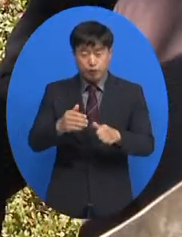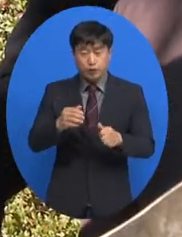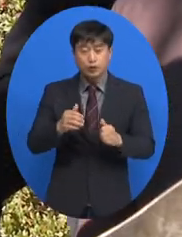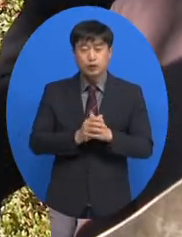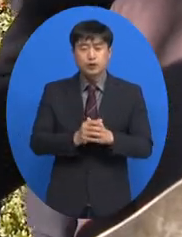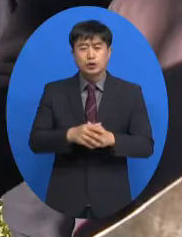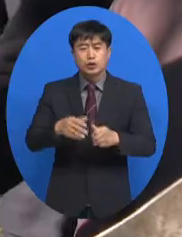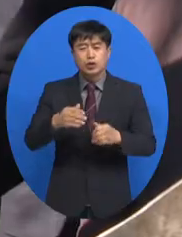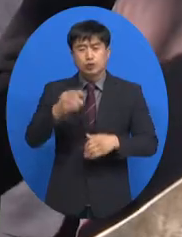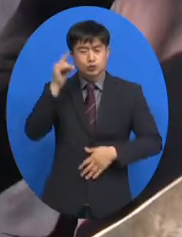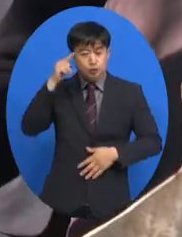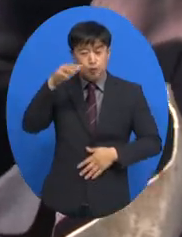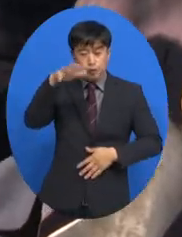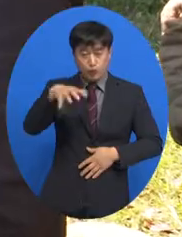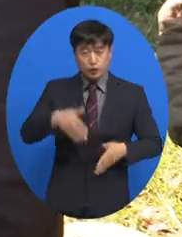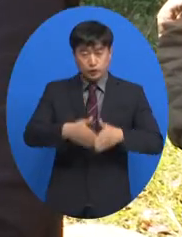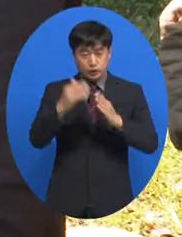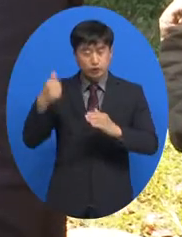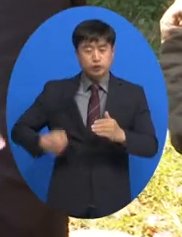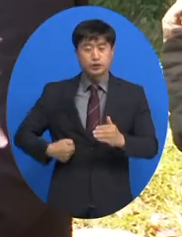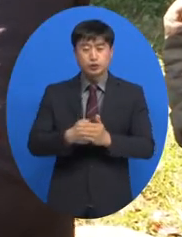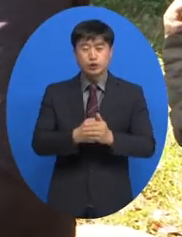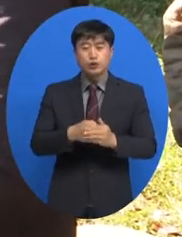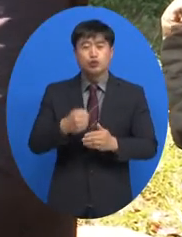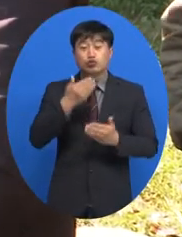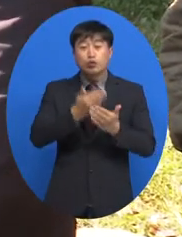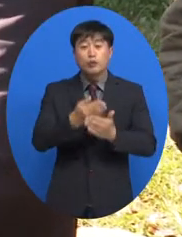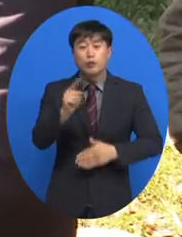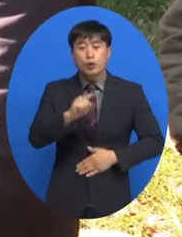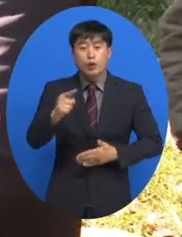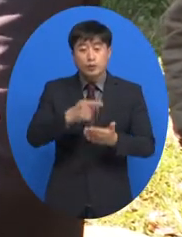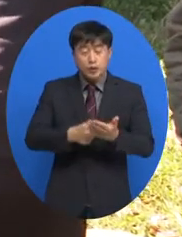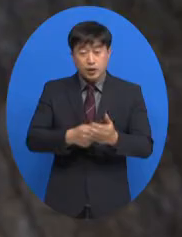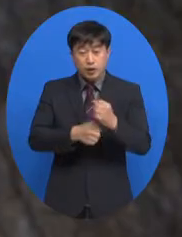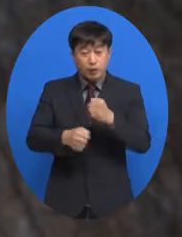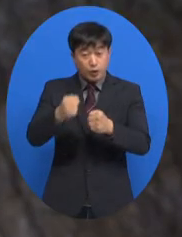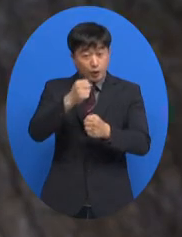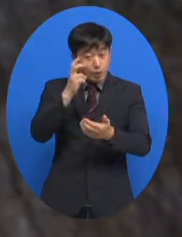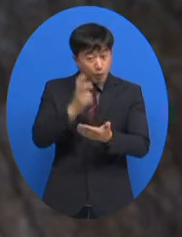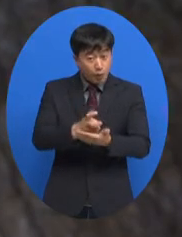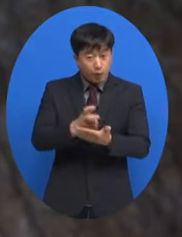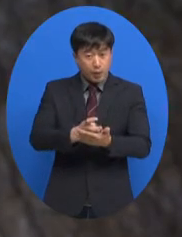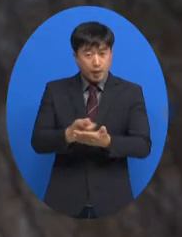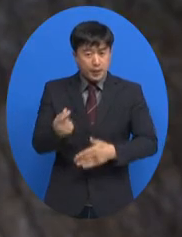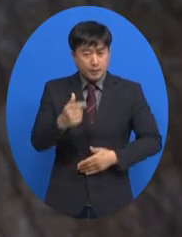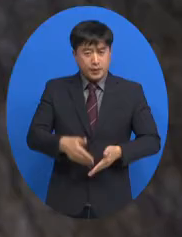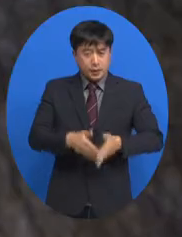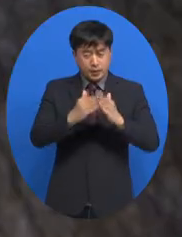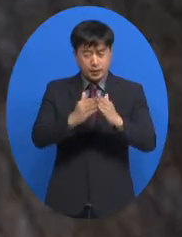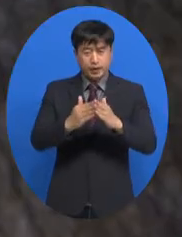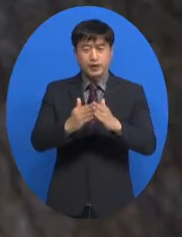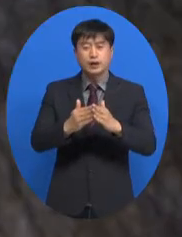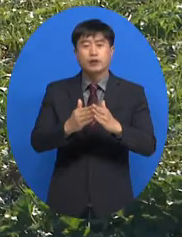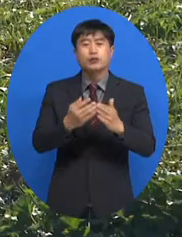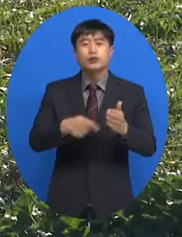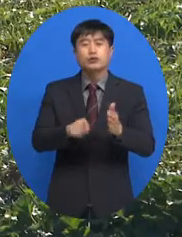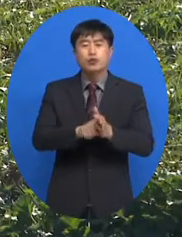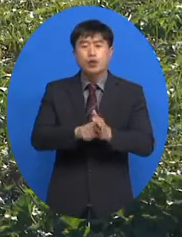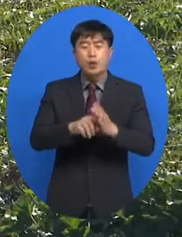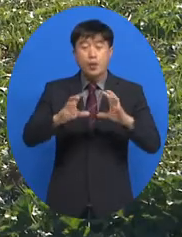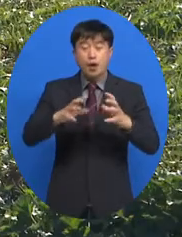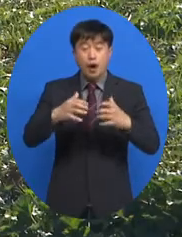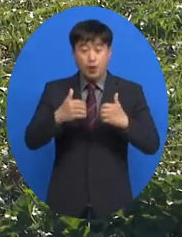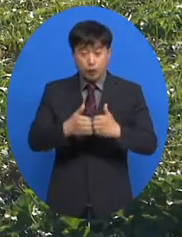추모 공간 조성을 하기로 했습니다. 무엇보다 중요한 건 피해 배보상 특별법이 조속히 제정될 수 있도록 국회와